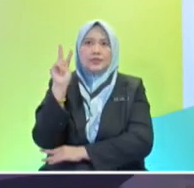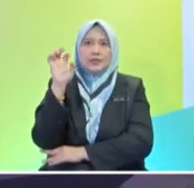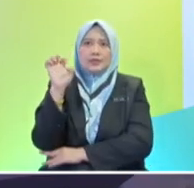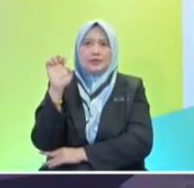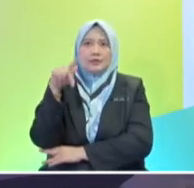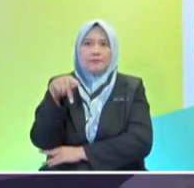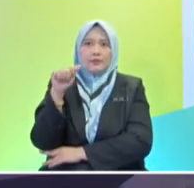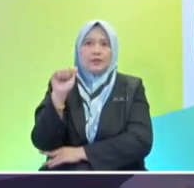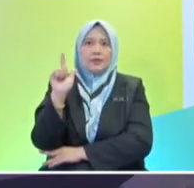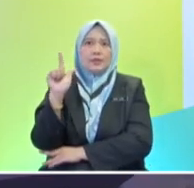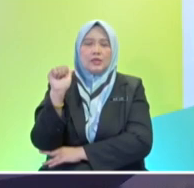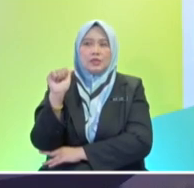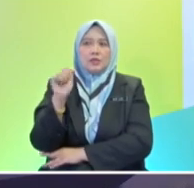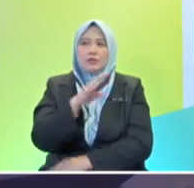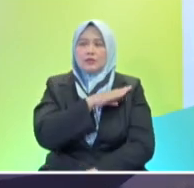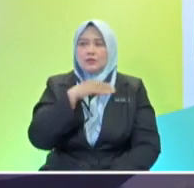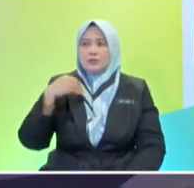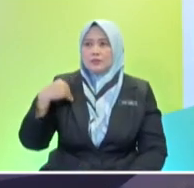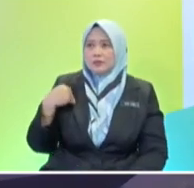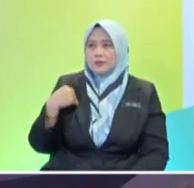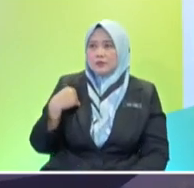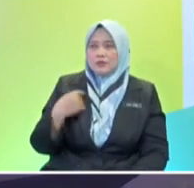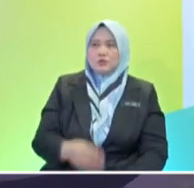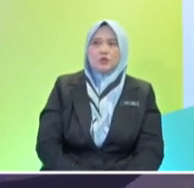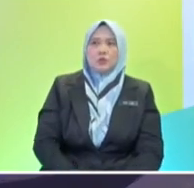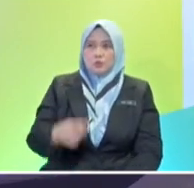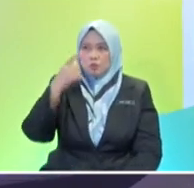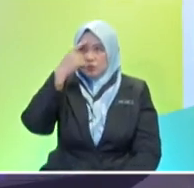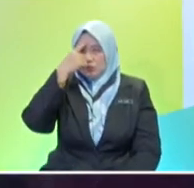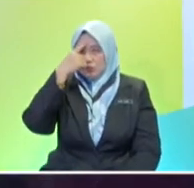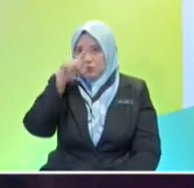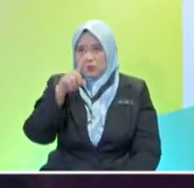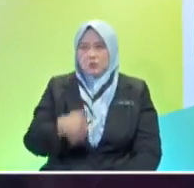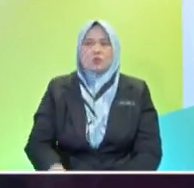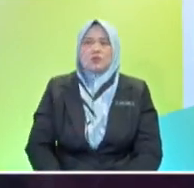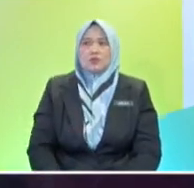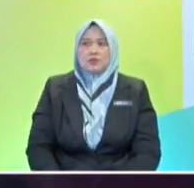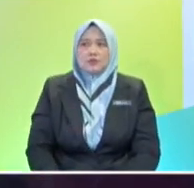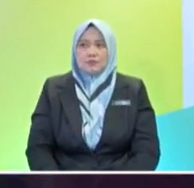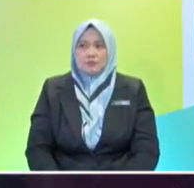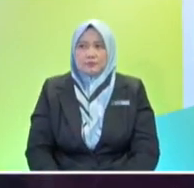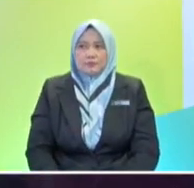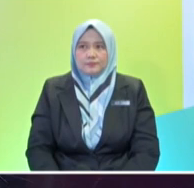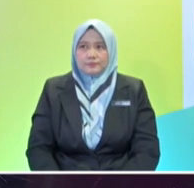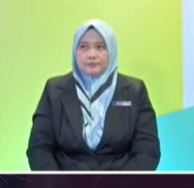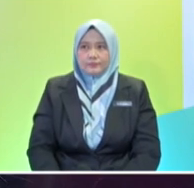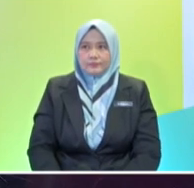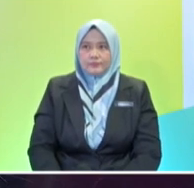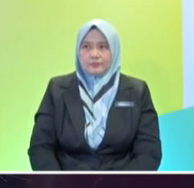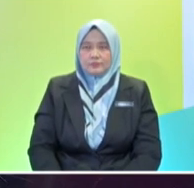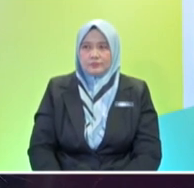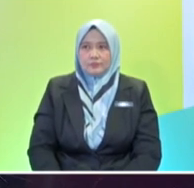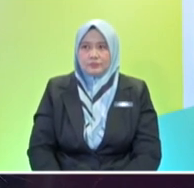Okey. Dan bahagian badak sumbu. Apa bahagian utama pada tubuh badak sumbu? Ha. Badak sumbu. Tadi Cikgu Atta